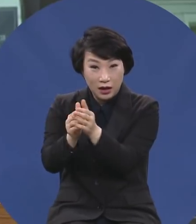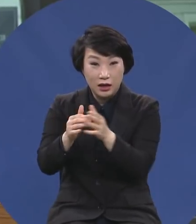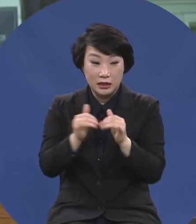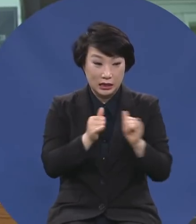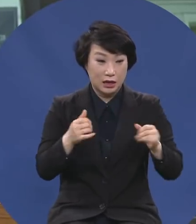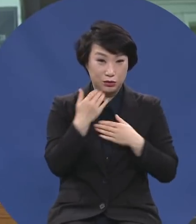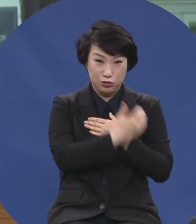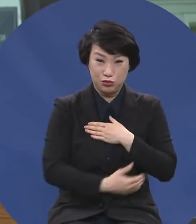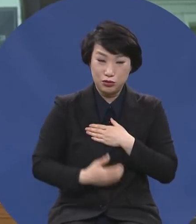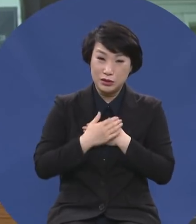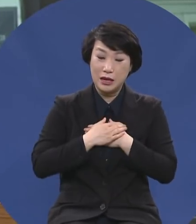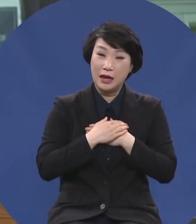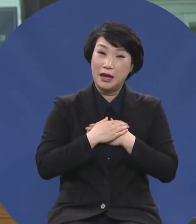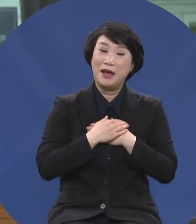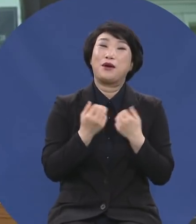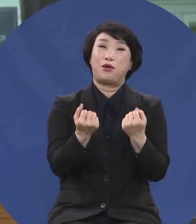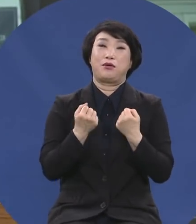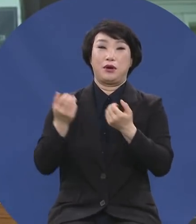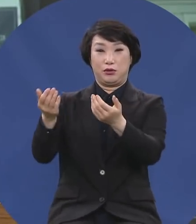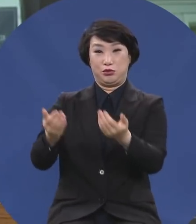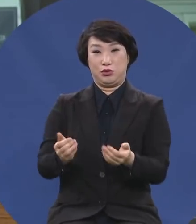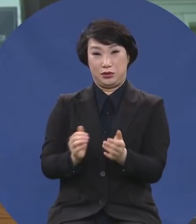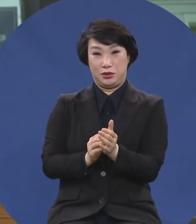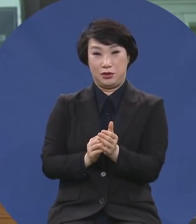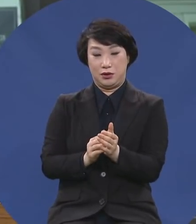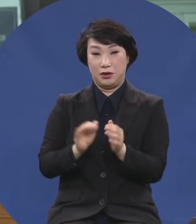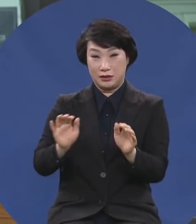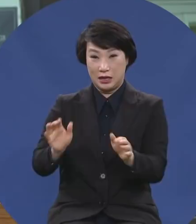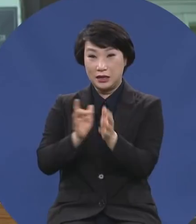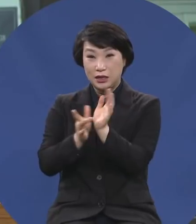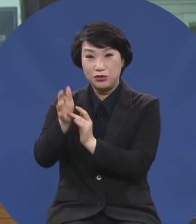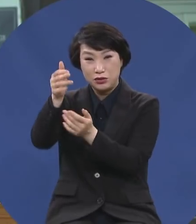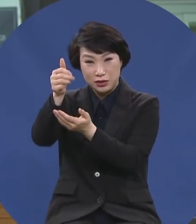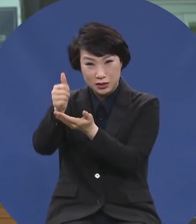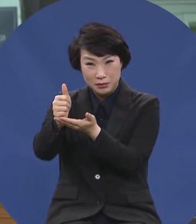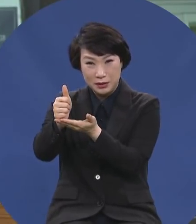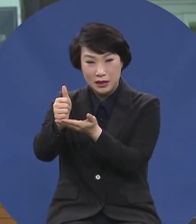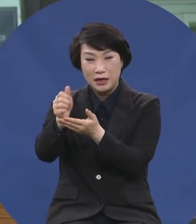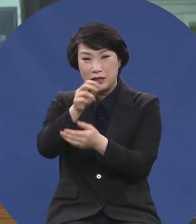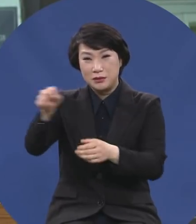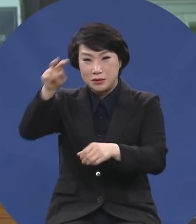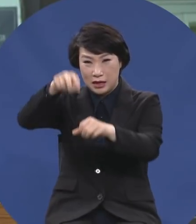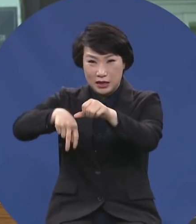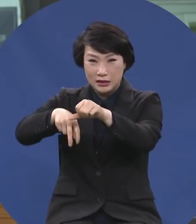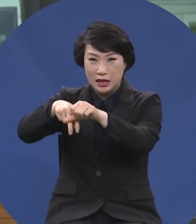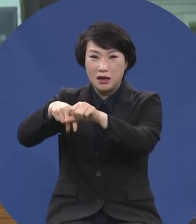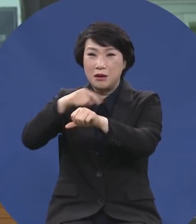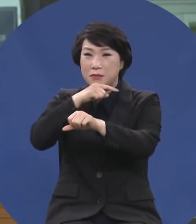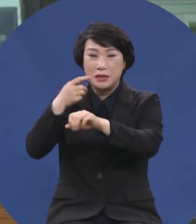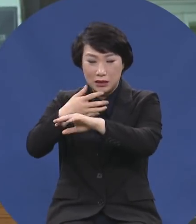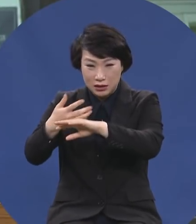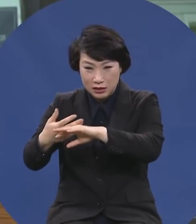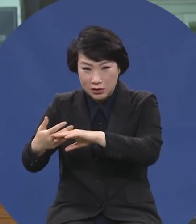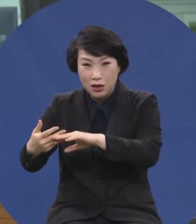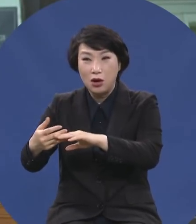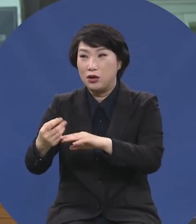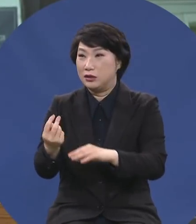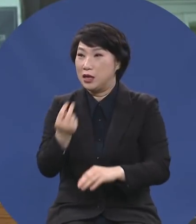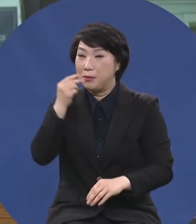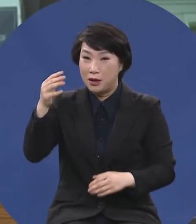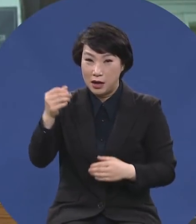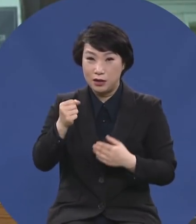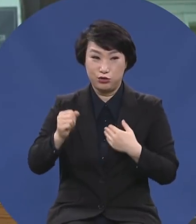인간의 육체에 근당을 주셨고 자신이 정말로 십자가에서 흘린 피의